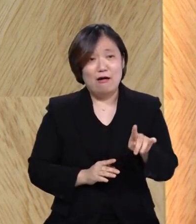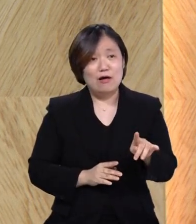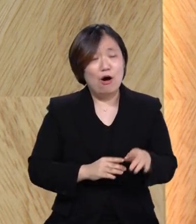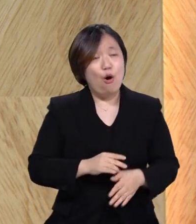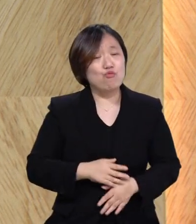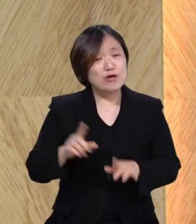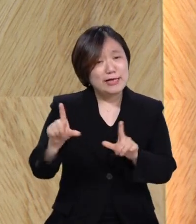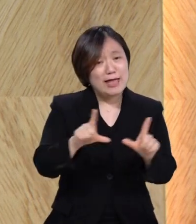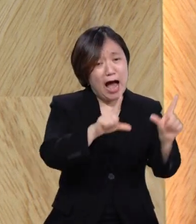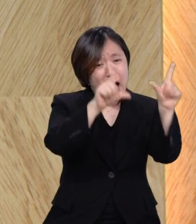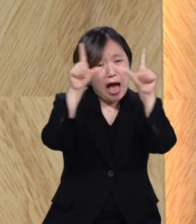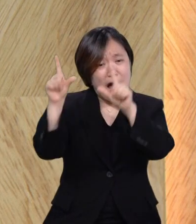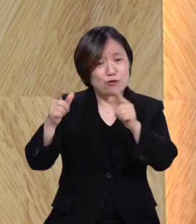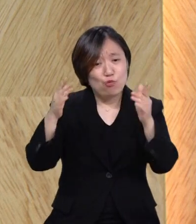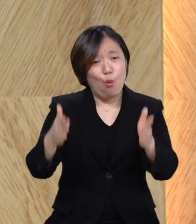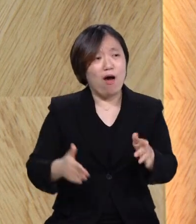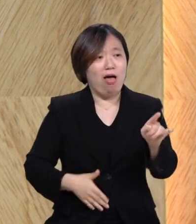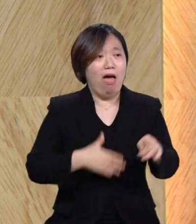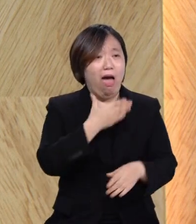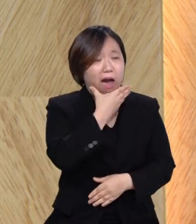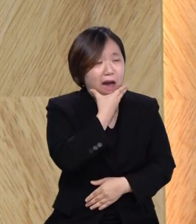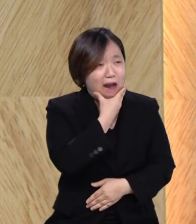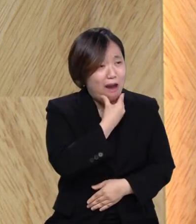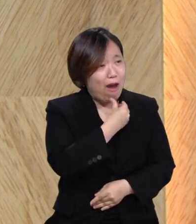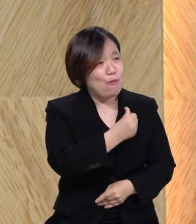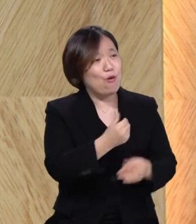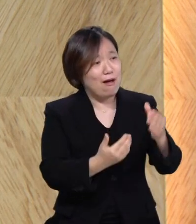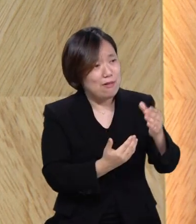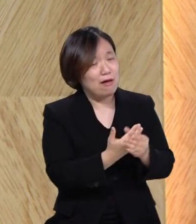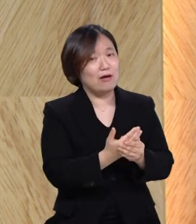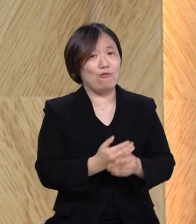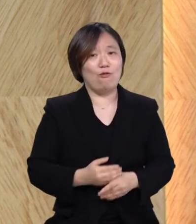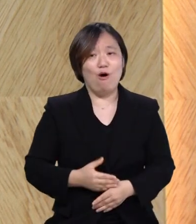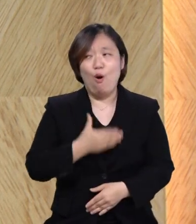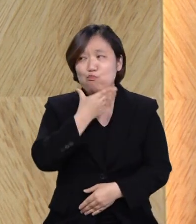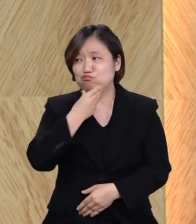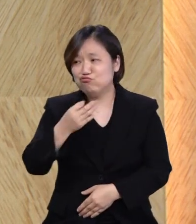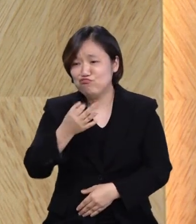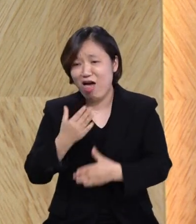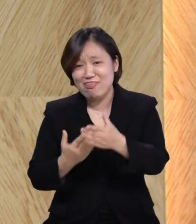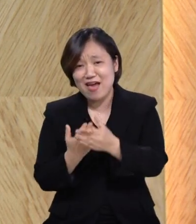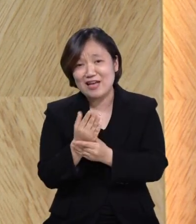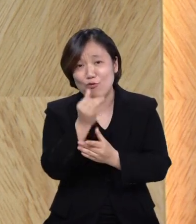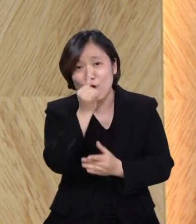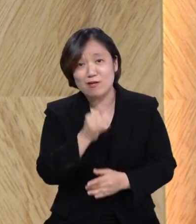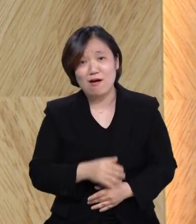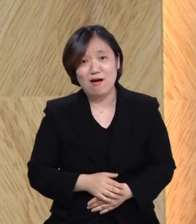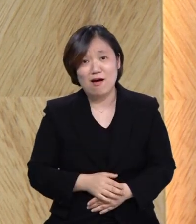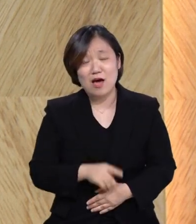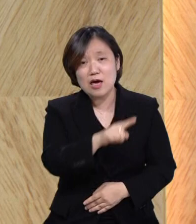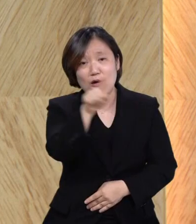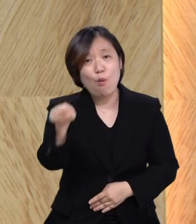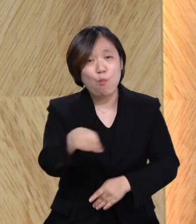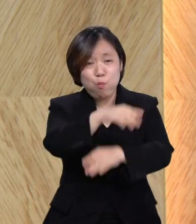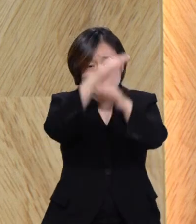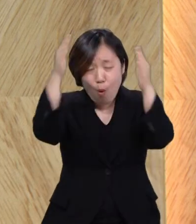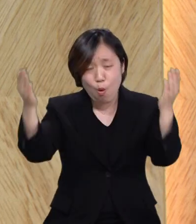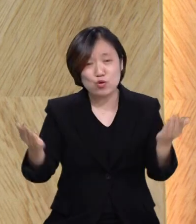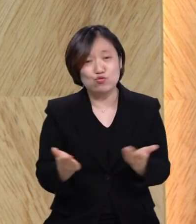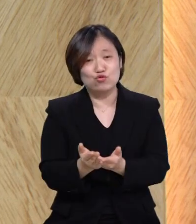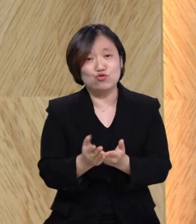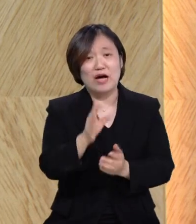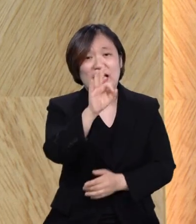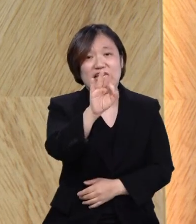보면 행복한 일이 펼쳐질 때도 있고 불행한 일이 펼쳐질 때도 있지 않습니까 이게 모두 다 이념법이다